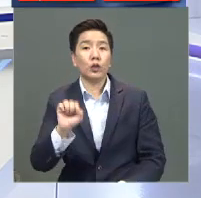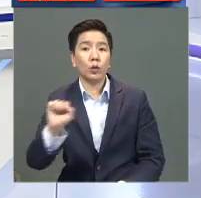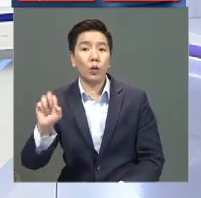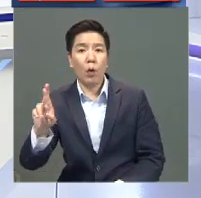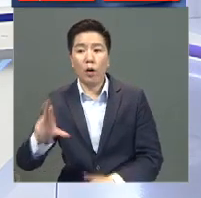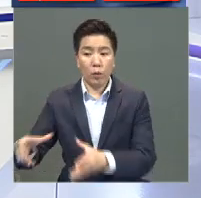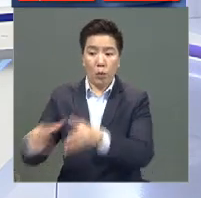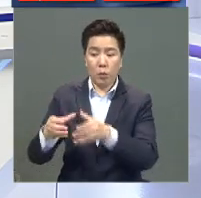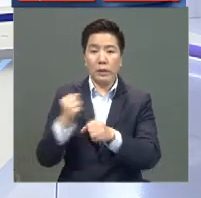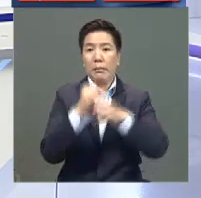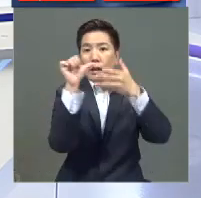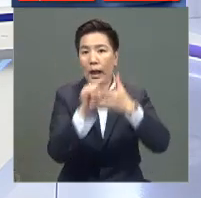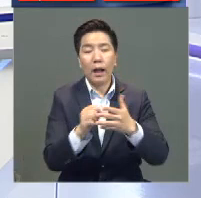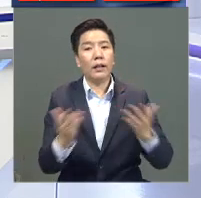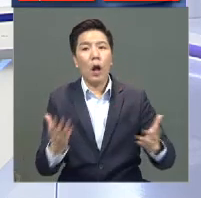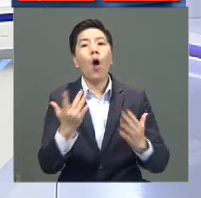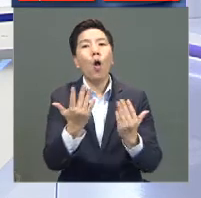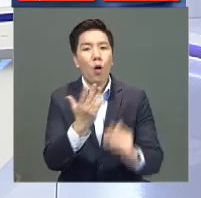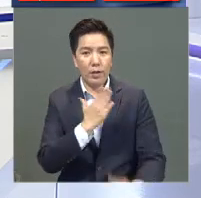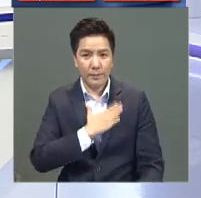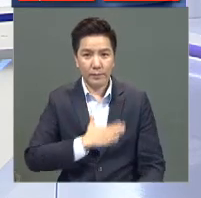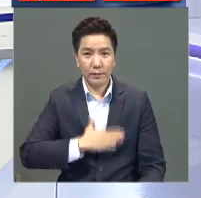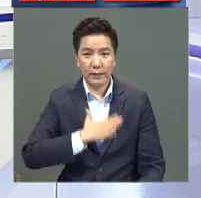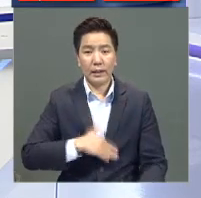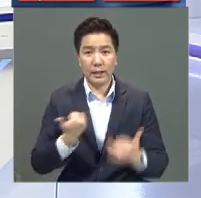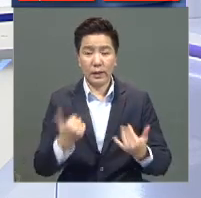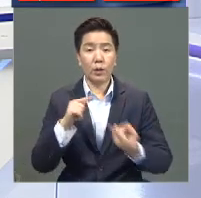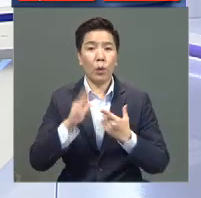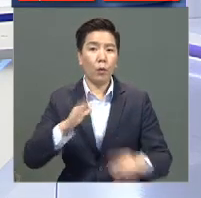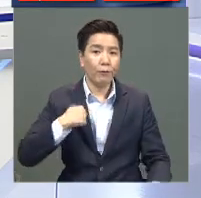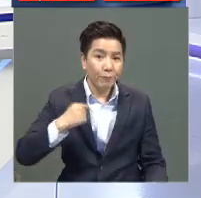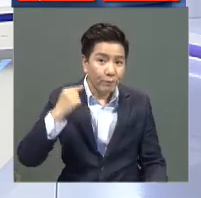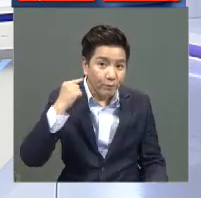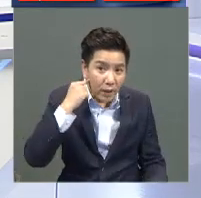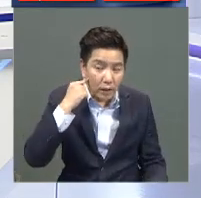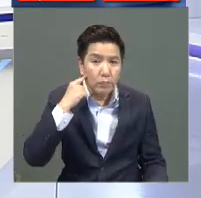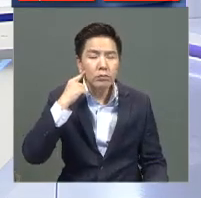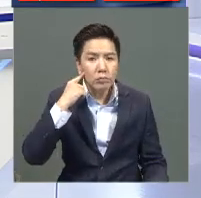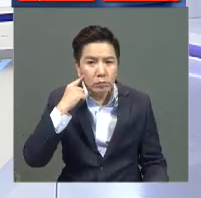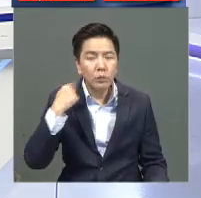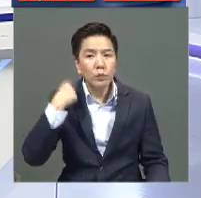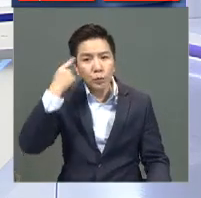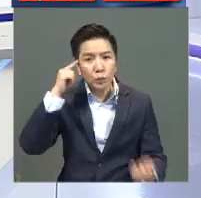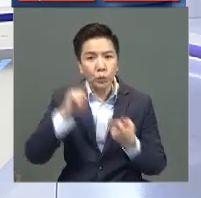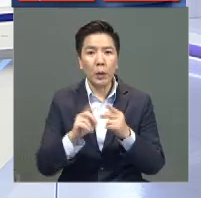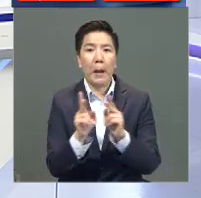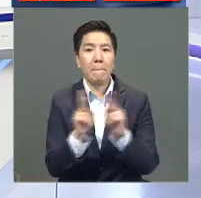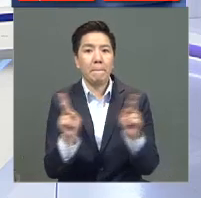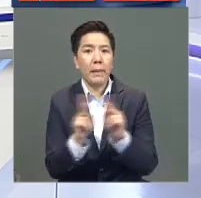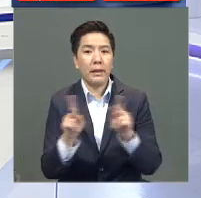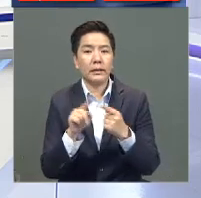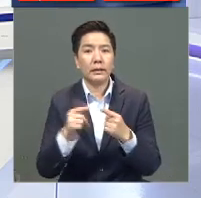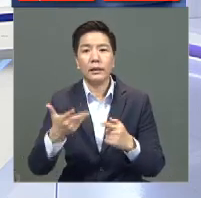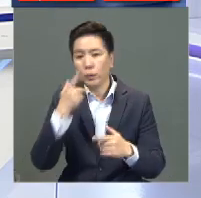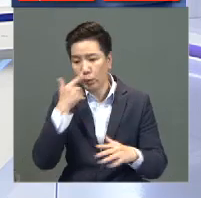เป็นไปตามกระบวนการต่างๆอันนี้อดใจรอนะคะและในส่วนของคนที่รับฟังความคิดเห็นเขาก็ฟังอีกในส่วนของคณะกรรมการเ